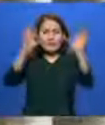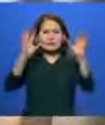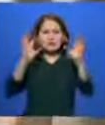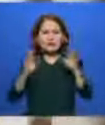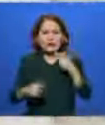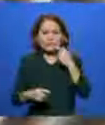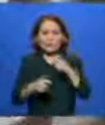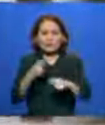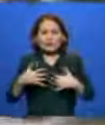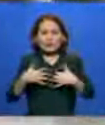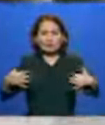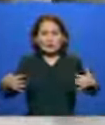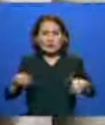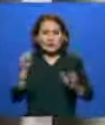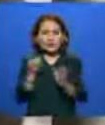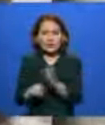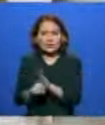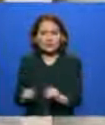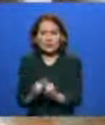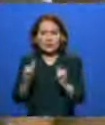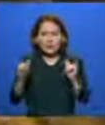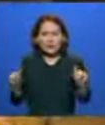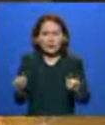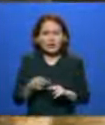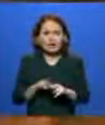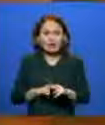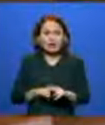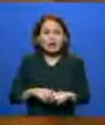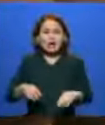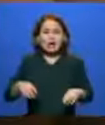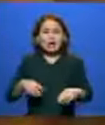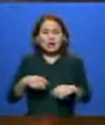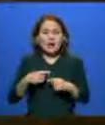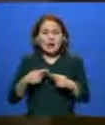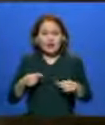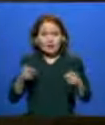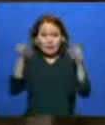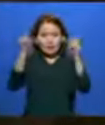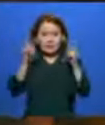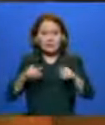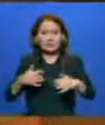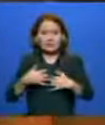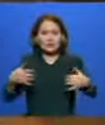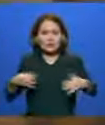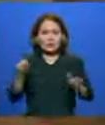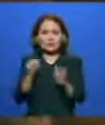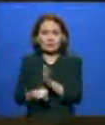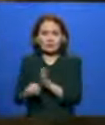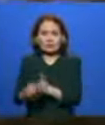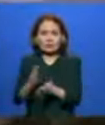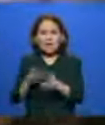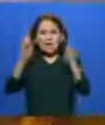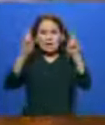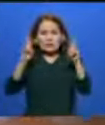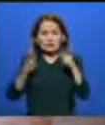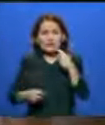аңға шыққандар жиі кездеседі. Рейд кезінде қырғауыл, қабан атқандар да қолға түскен. Сондай қару-жарақ тасымалдау ережесін бұзғандар бар.